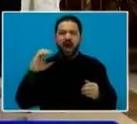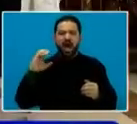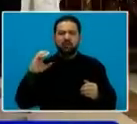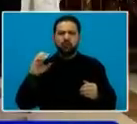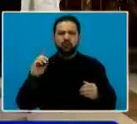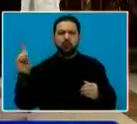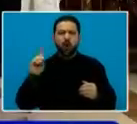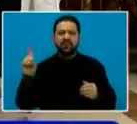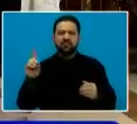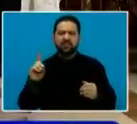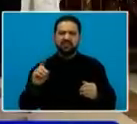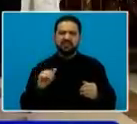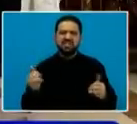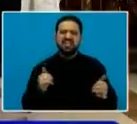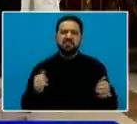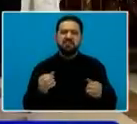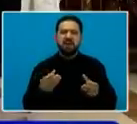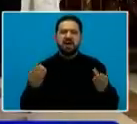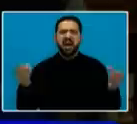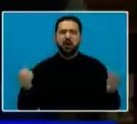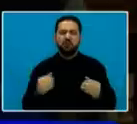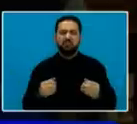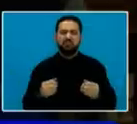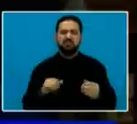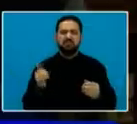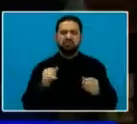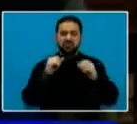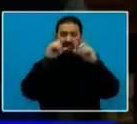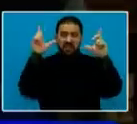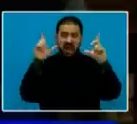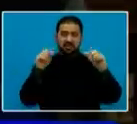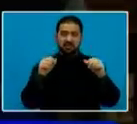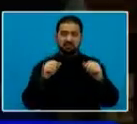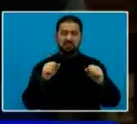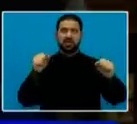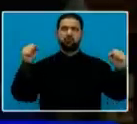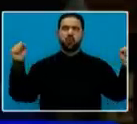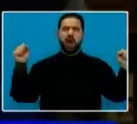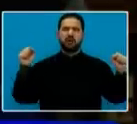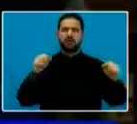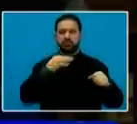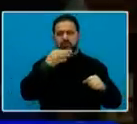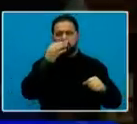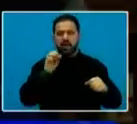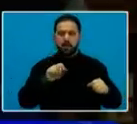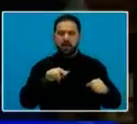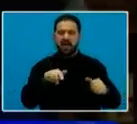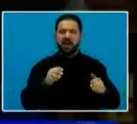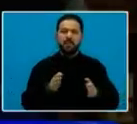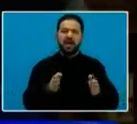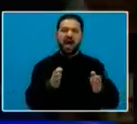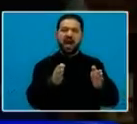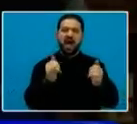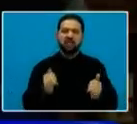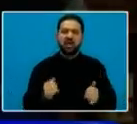zi. Și dimineața când te scoli și îți propui, bun, merg pe calea aceasta a credinței și pe